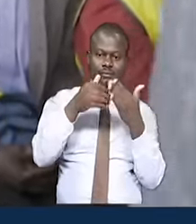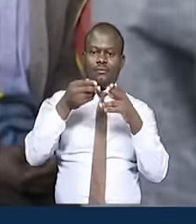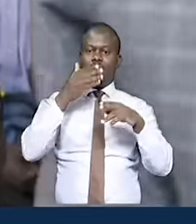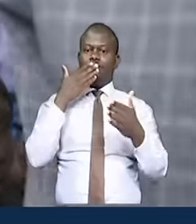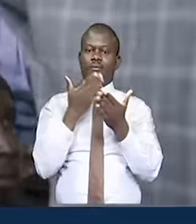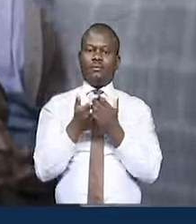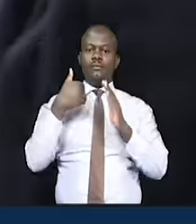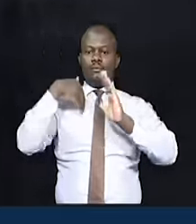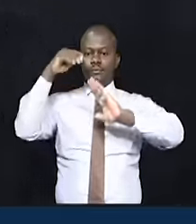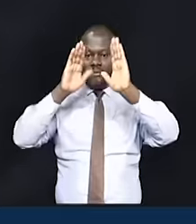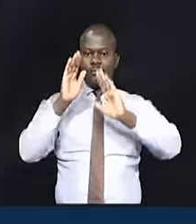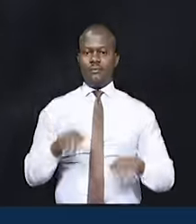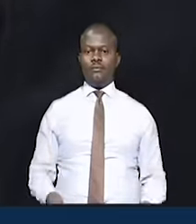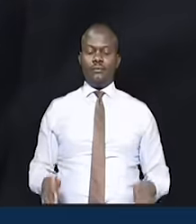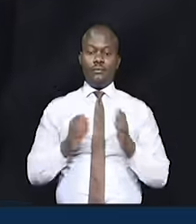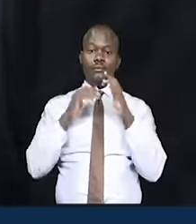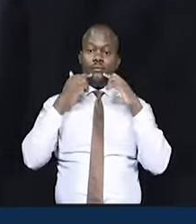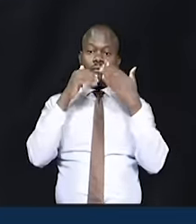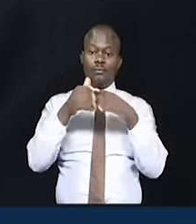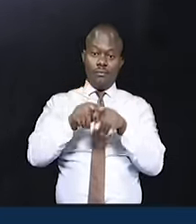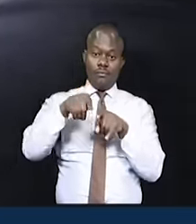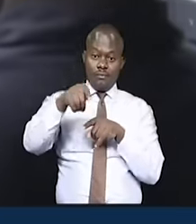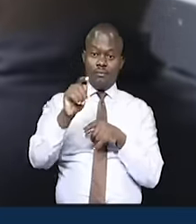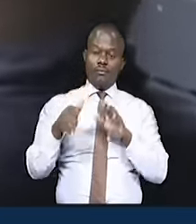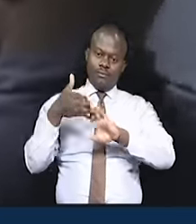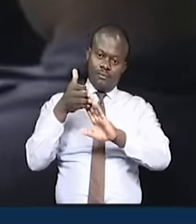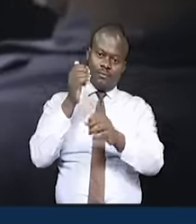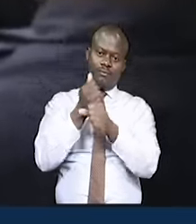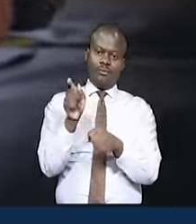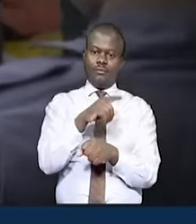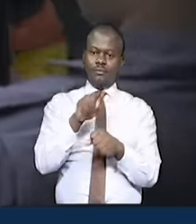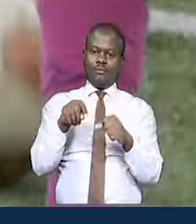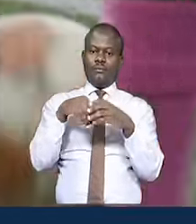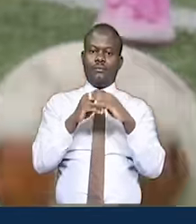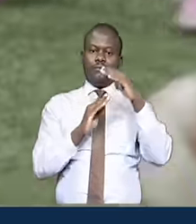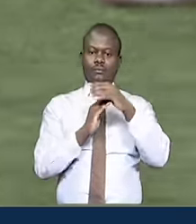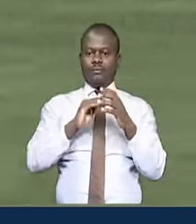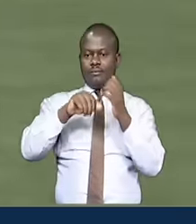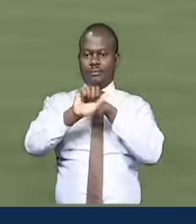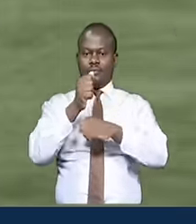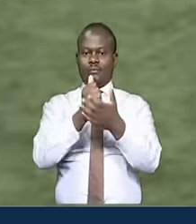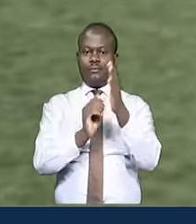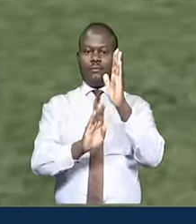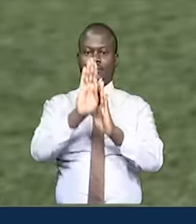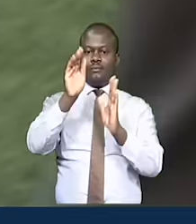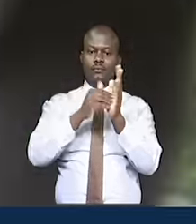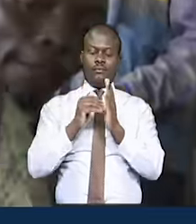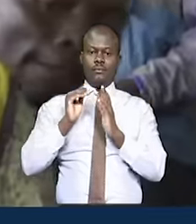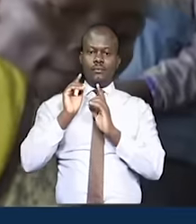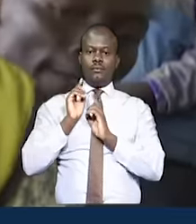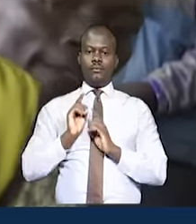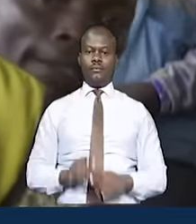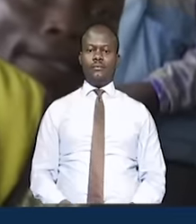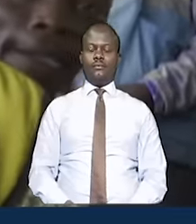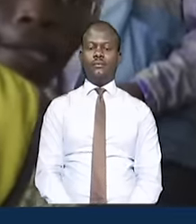nanjye mbigize mu ruhare bavuga kandi ko nabo ubwabo bagiye kwikubita agashyi amakosa bakoraga bakayasimbuza ibikorwa bibateza imbere n'imyidagaduro